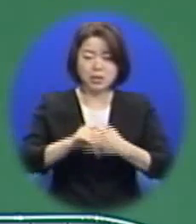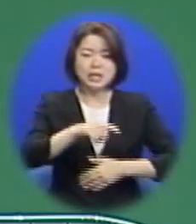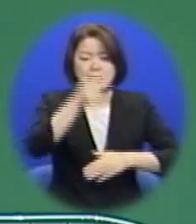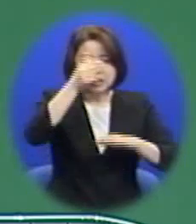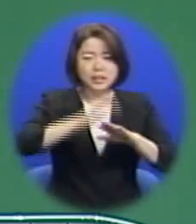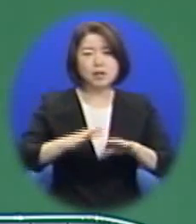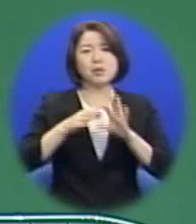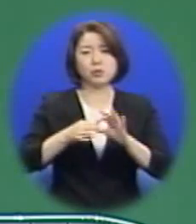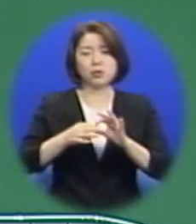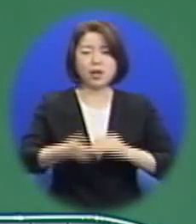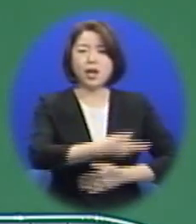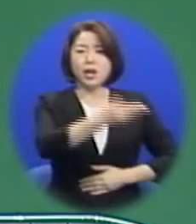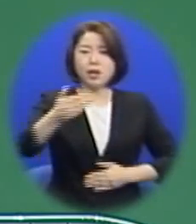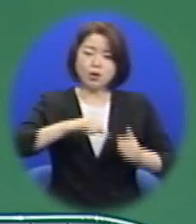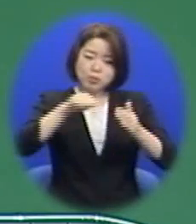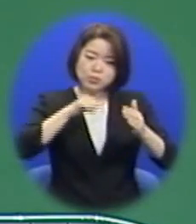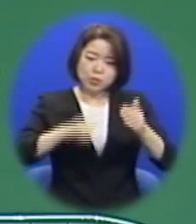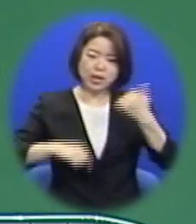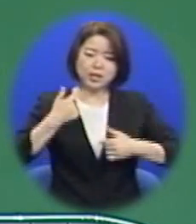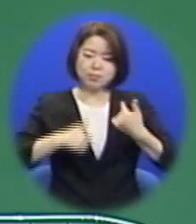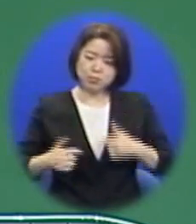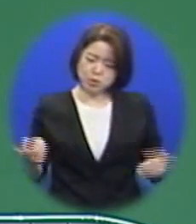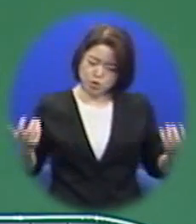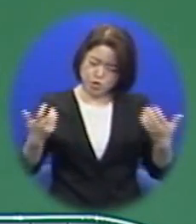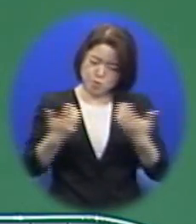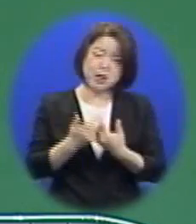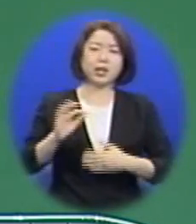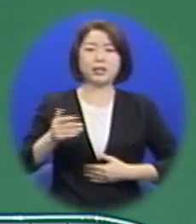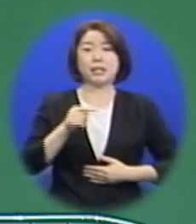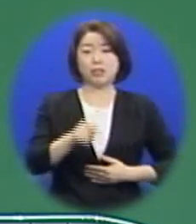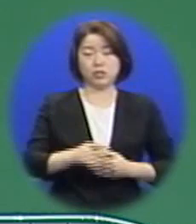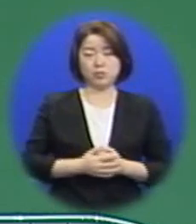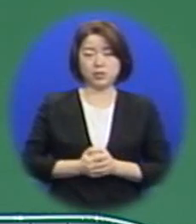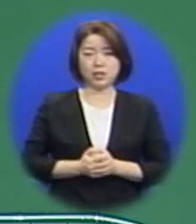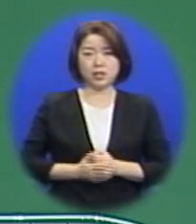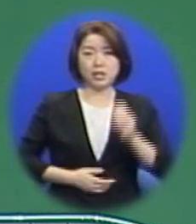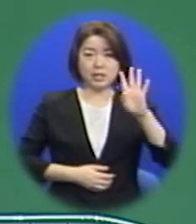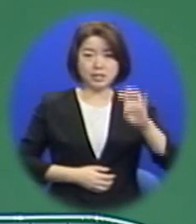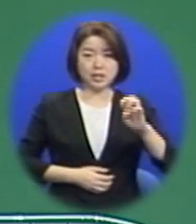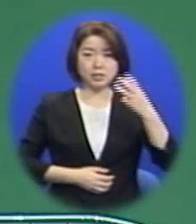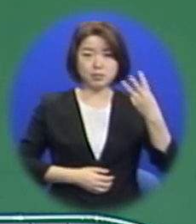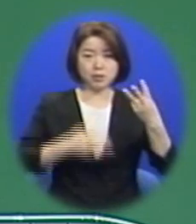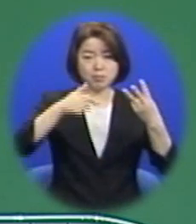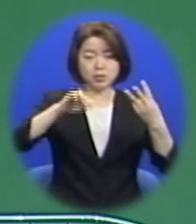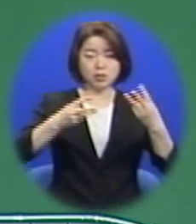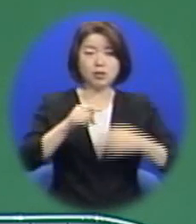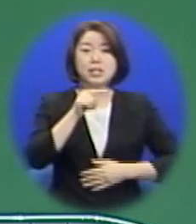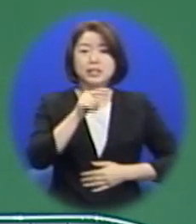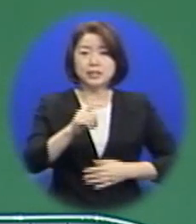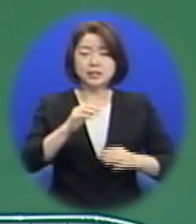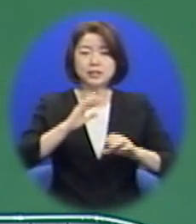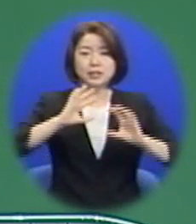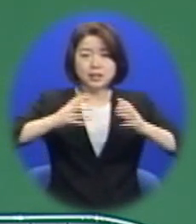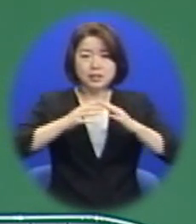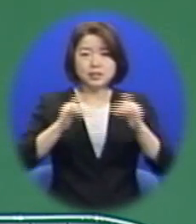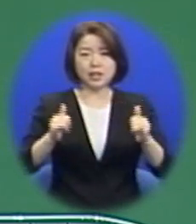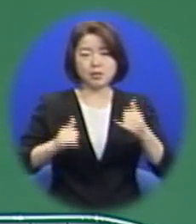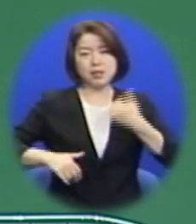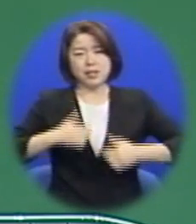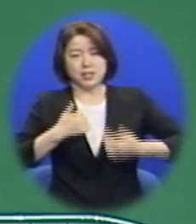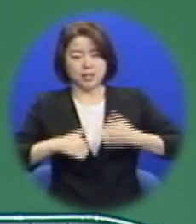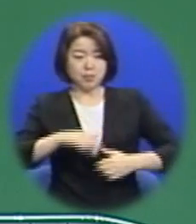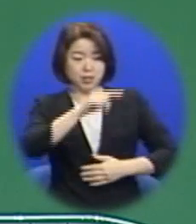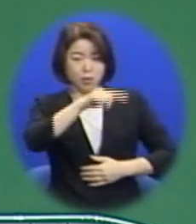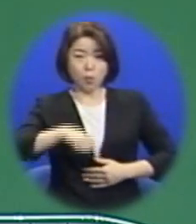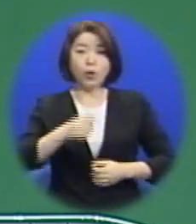속에 기쁨이 충만해지는 것입니다. 43절에 보면 그는 그의 백성을 흥겹게 나오게